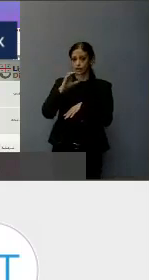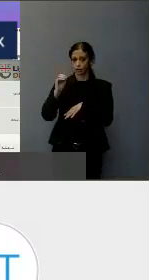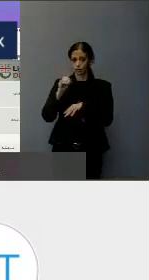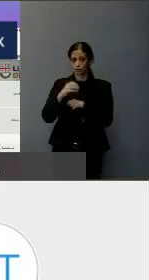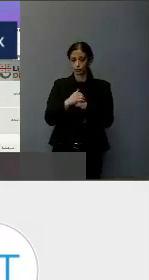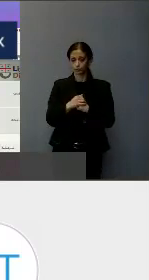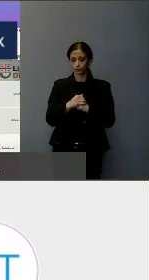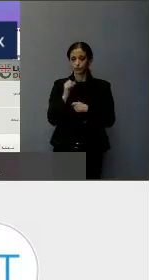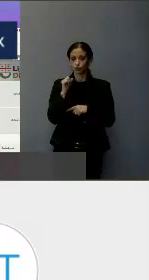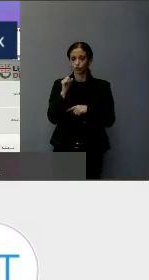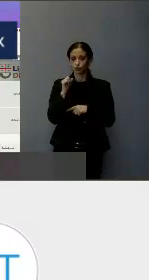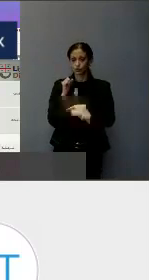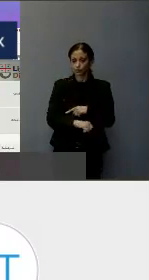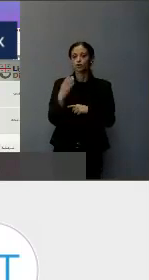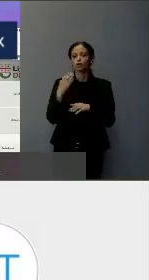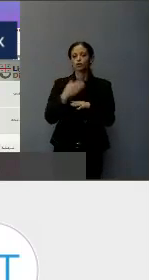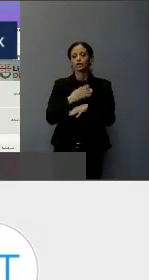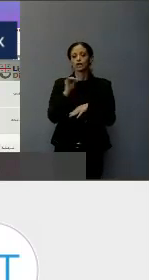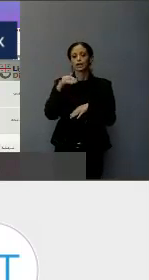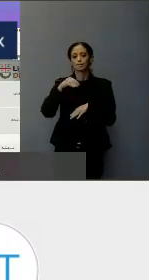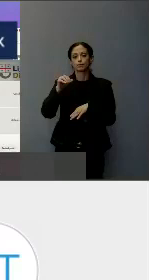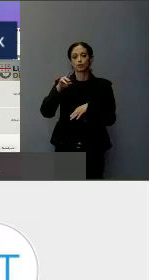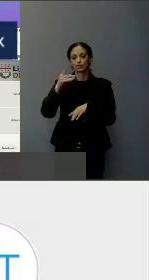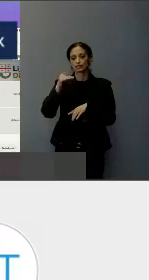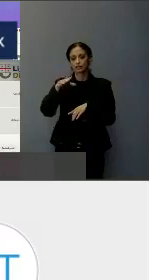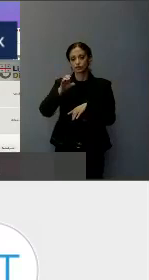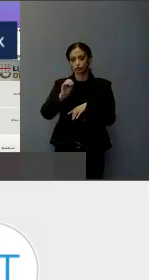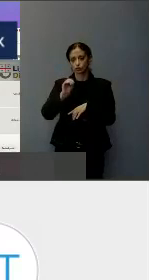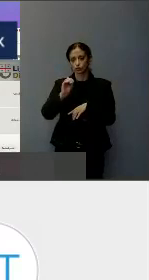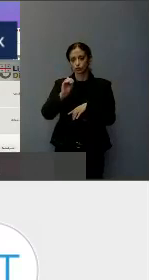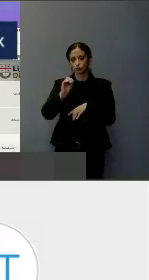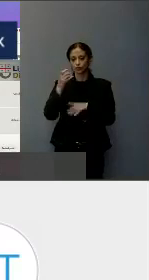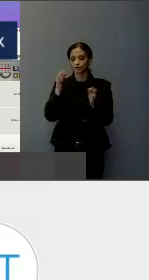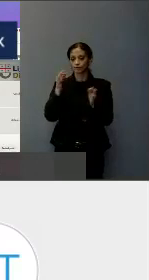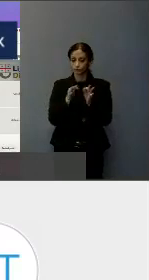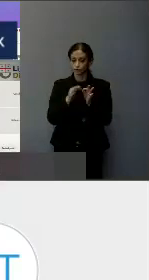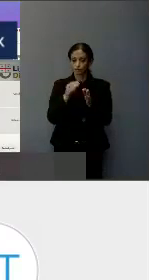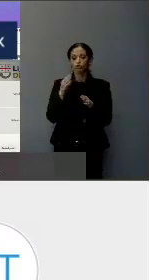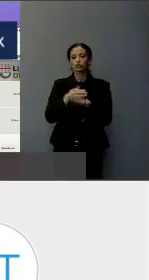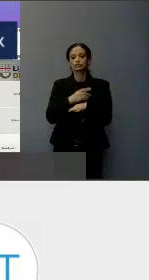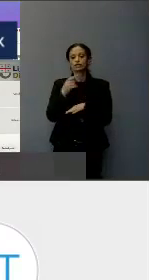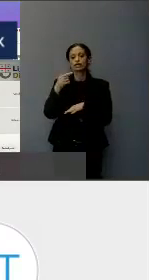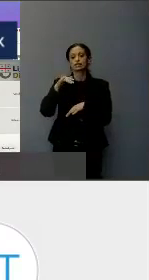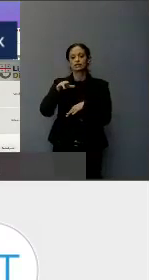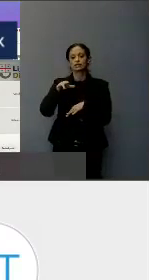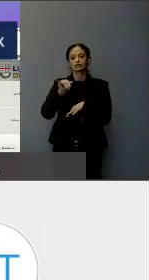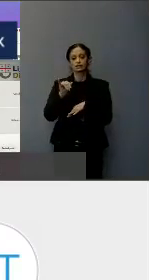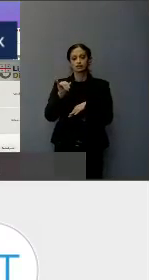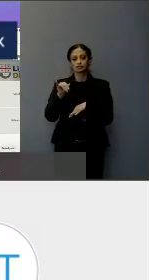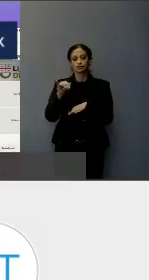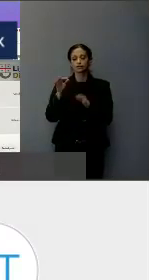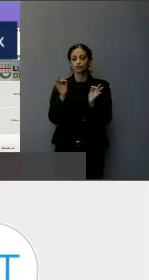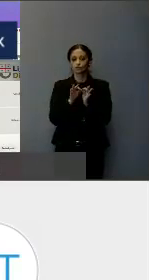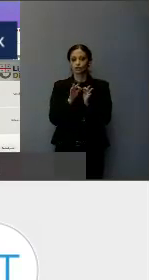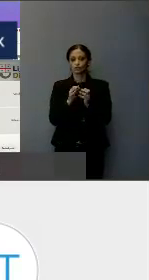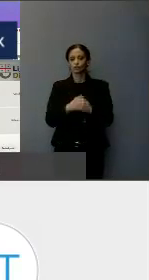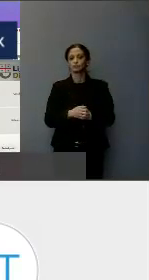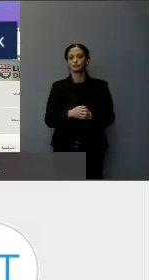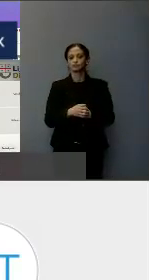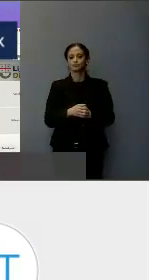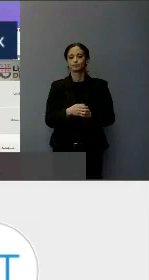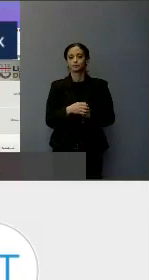contrario si userà immordino favorevole consigliera tini amore ore